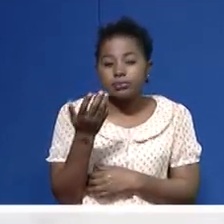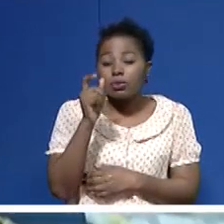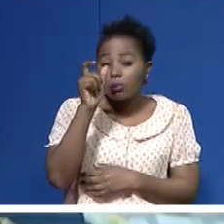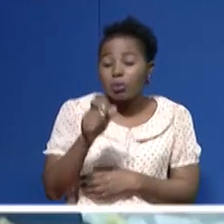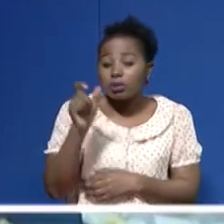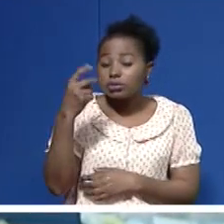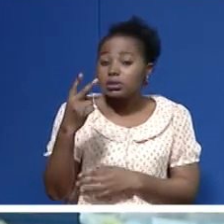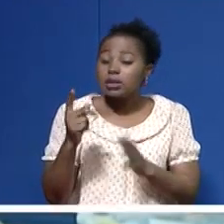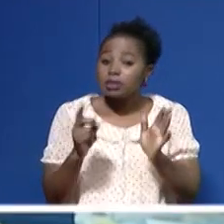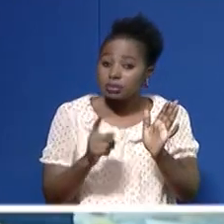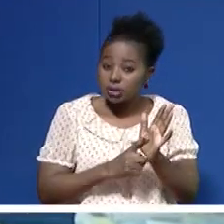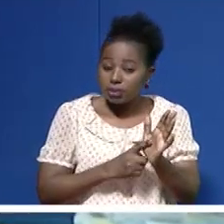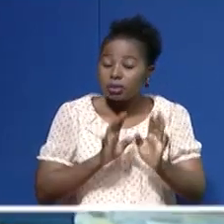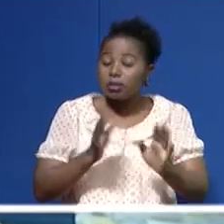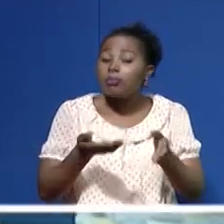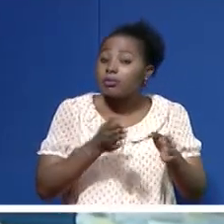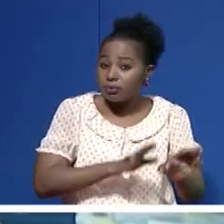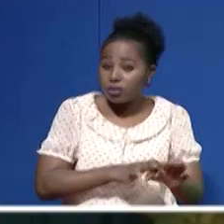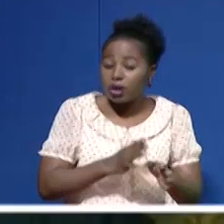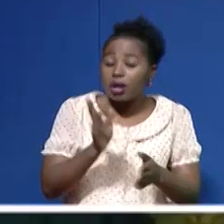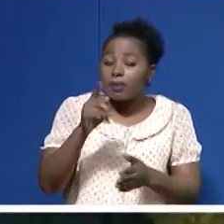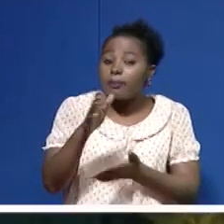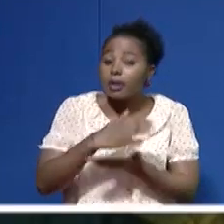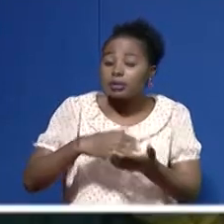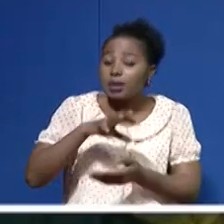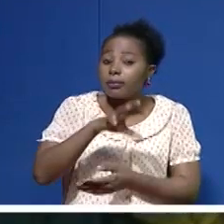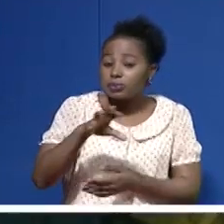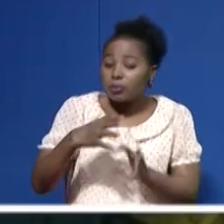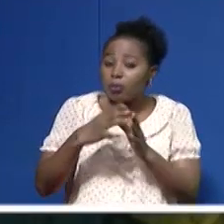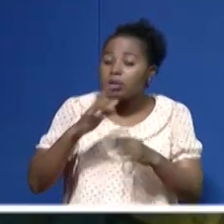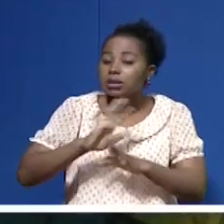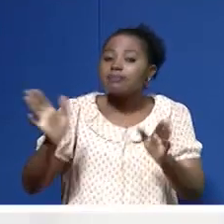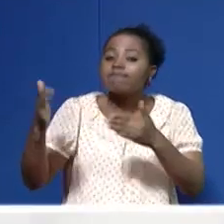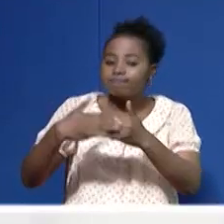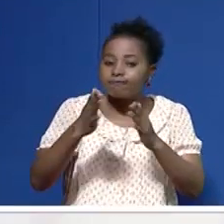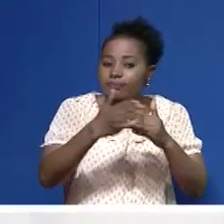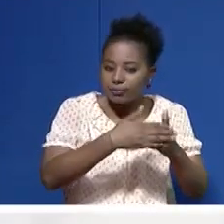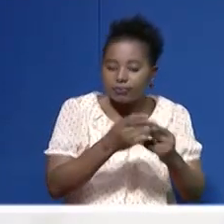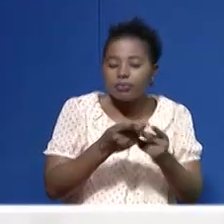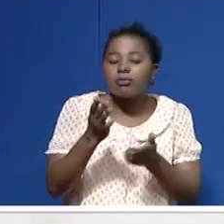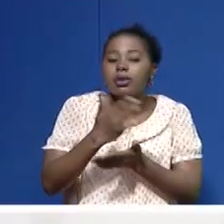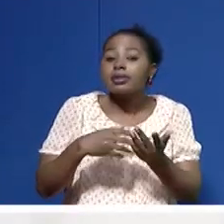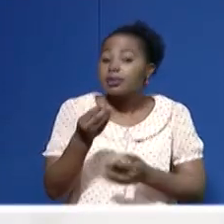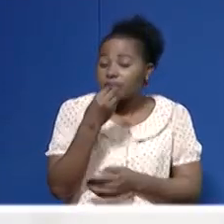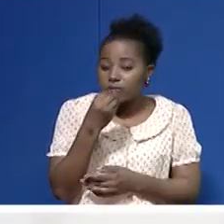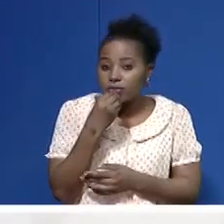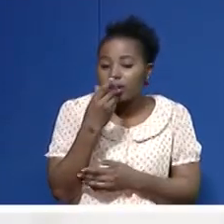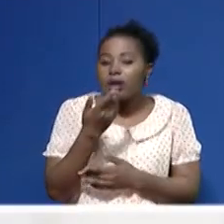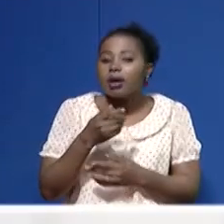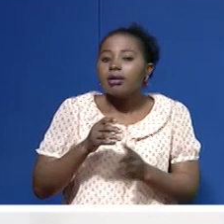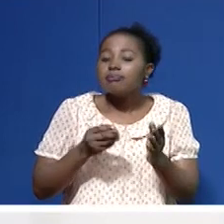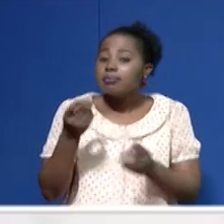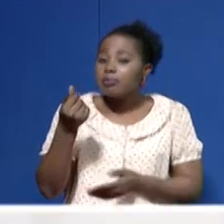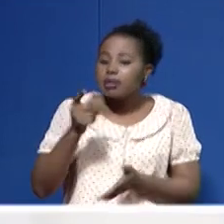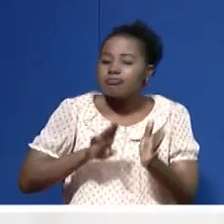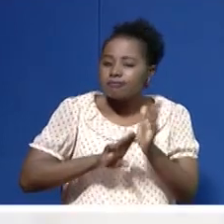watu 27 wameshafariki. Kuna baadhi ya masoko makubwa yamekwishafungwa na baadhi ya vyakula vinapanda bei